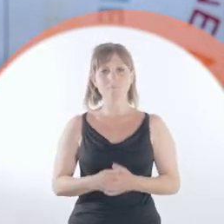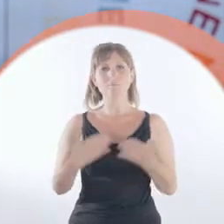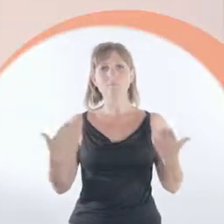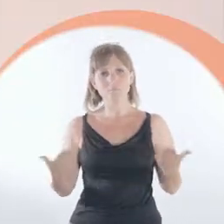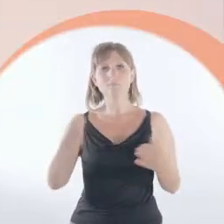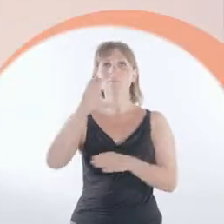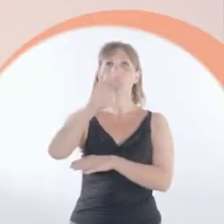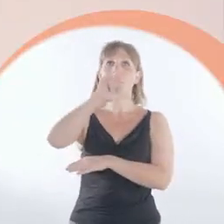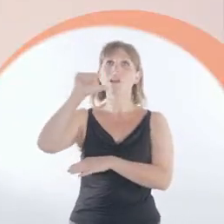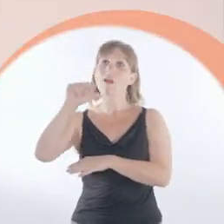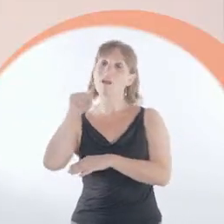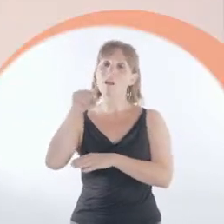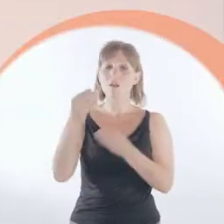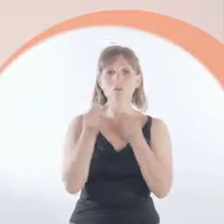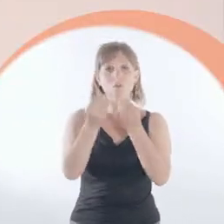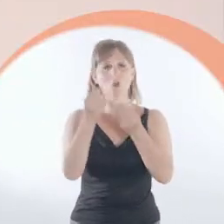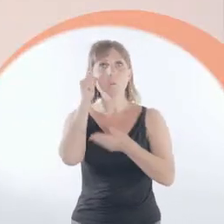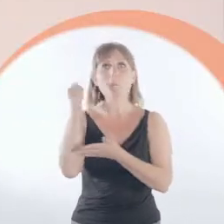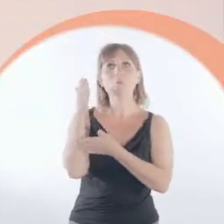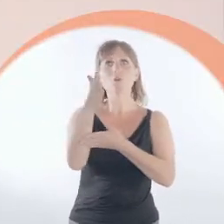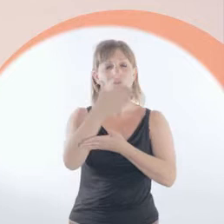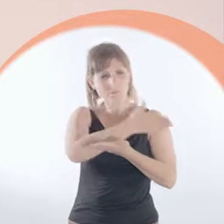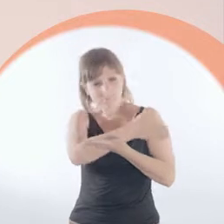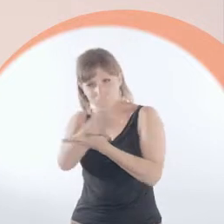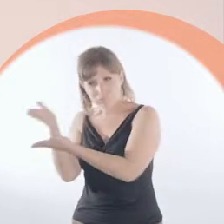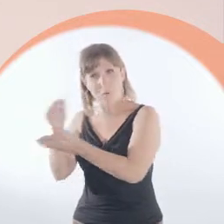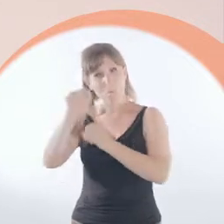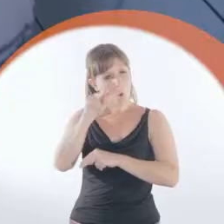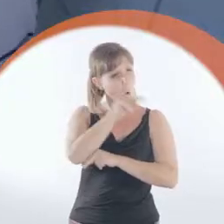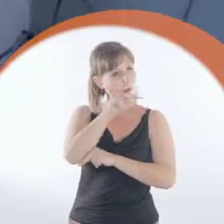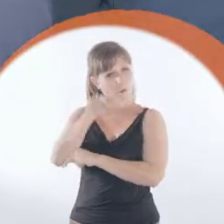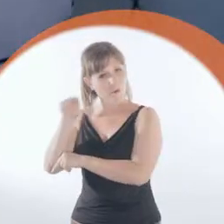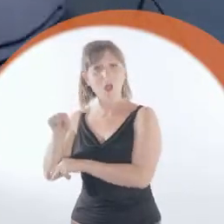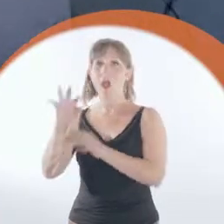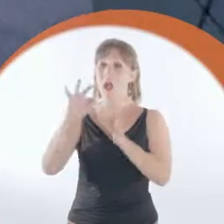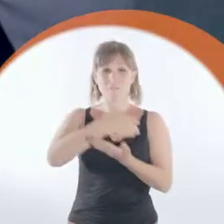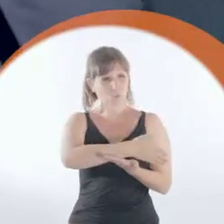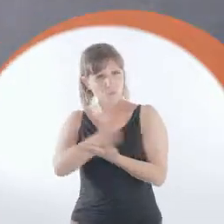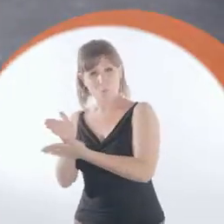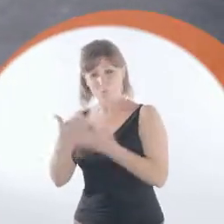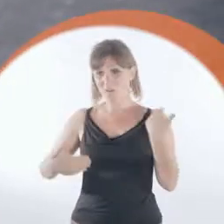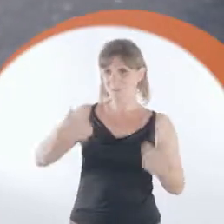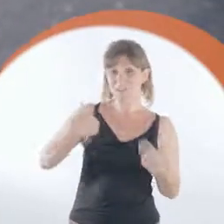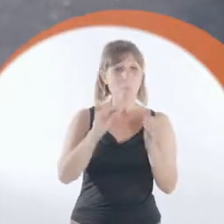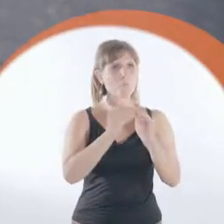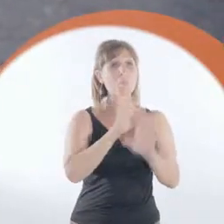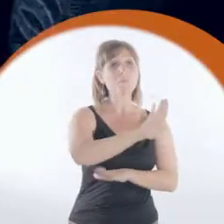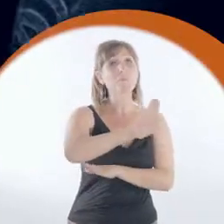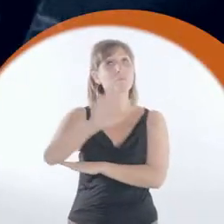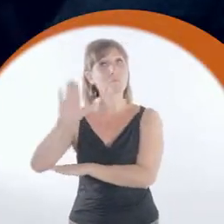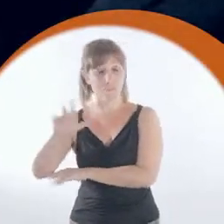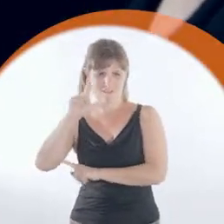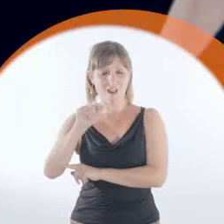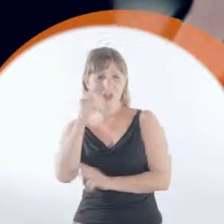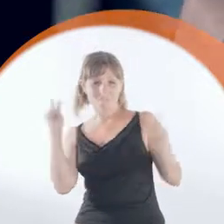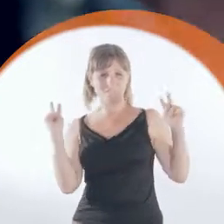les travaux. Et donc la CIA permet aussi une approche transversale des projets, avec l'approche de tous les handicaps et l'approche de toutes les problématiques. C'est bien